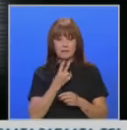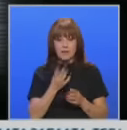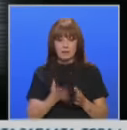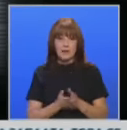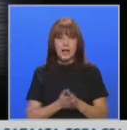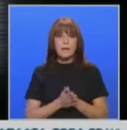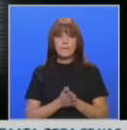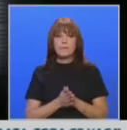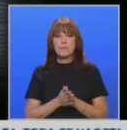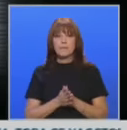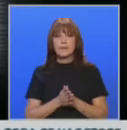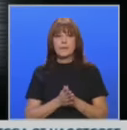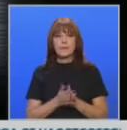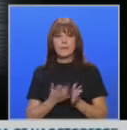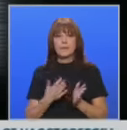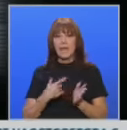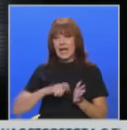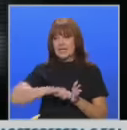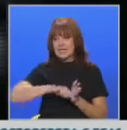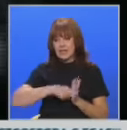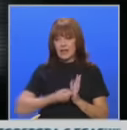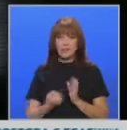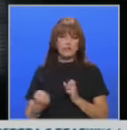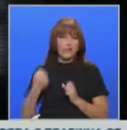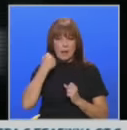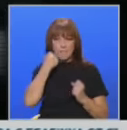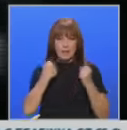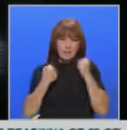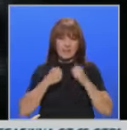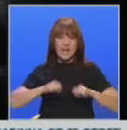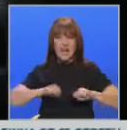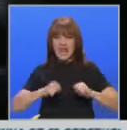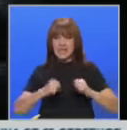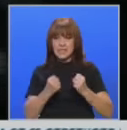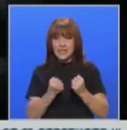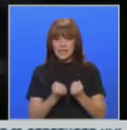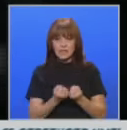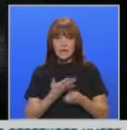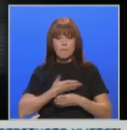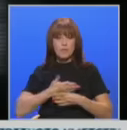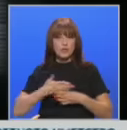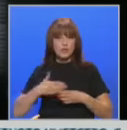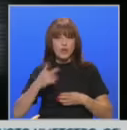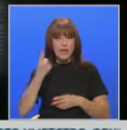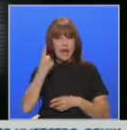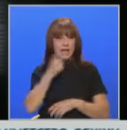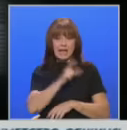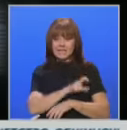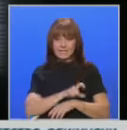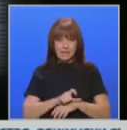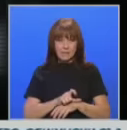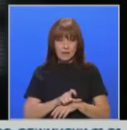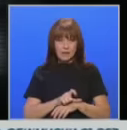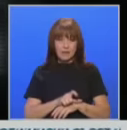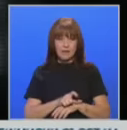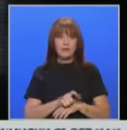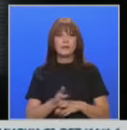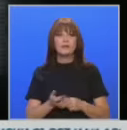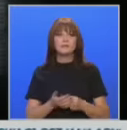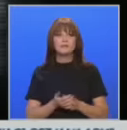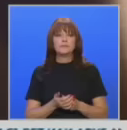заключвана, унижавана, пребивана и изнасилвана продължение на една седмица. Принуждаваха ме